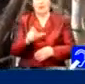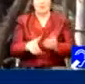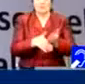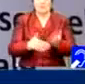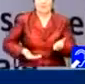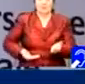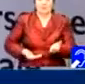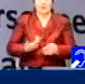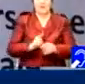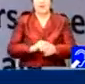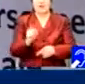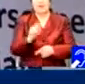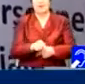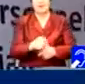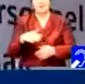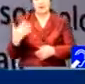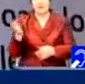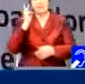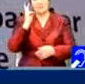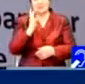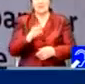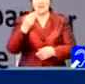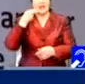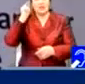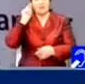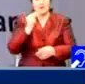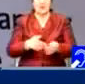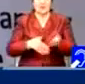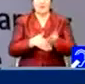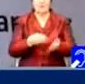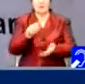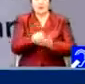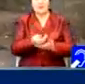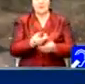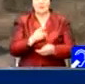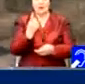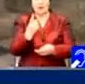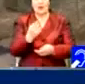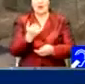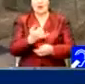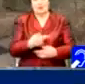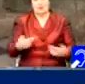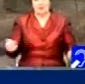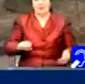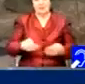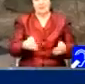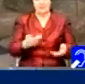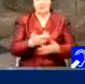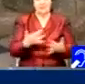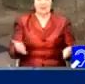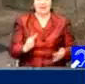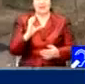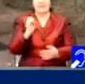a-și găsi ocupația potrivită din partea Ambasadei Republicii Cehe, finanțatorul proiectului, au primit unelte de grădinărit, au amenajat o